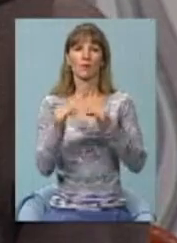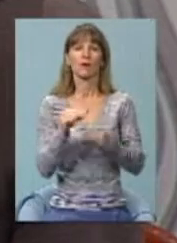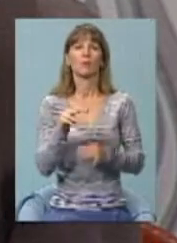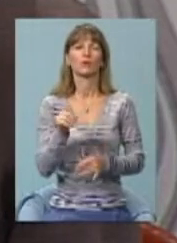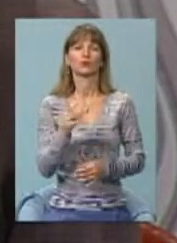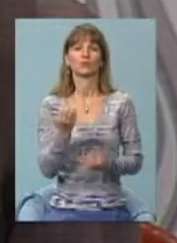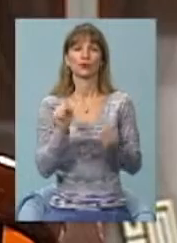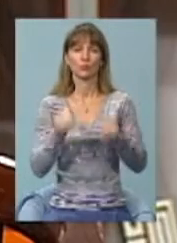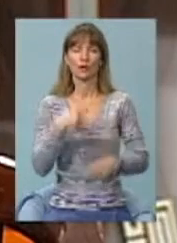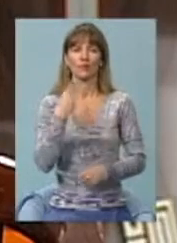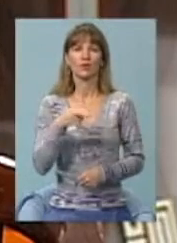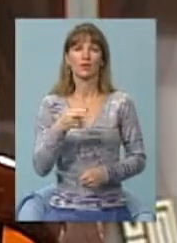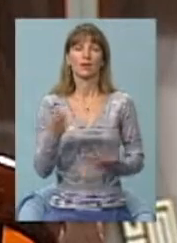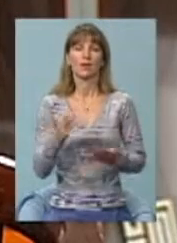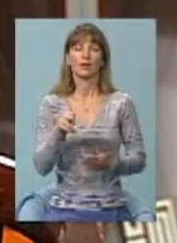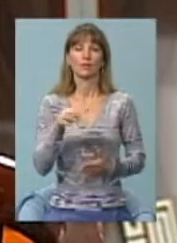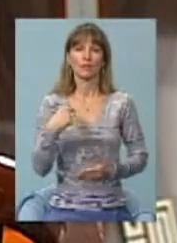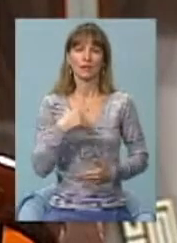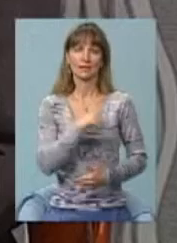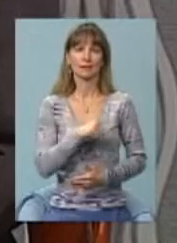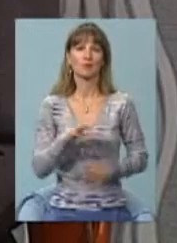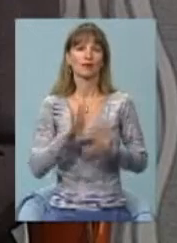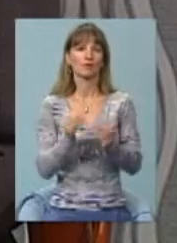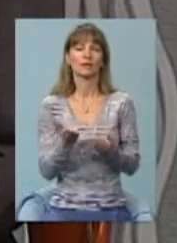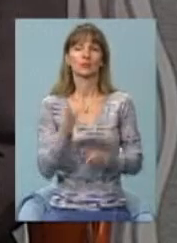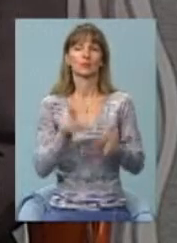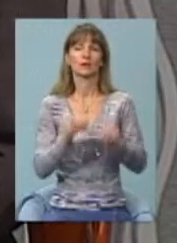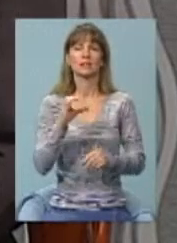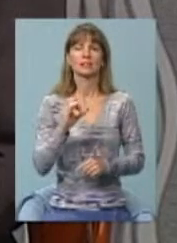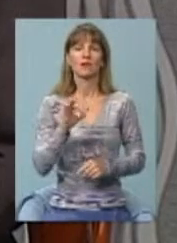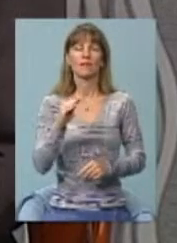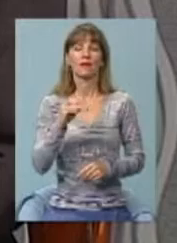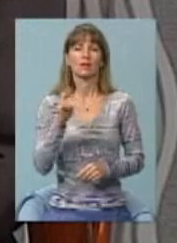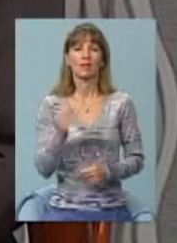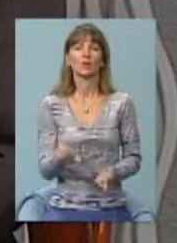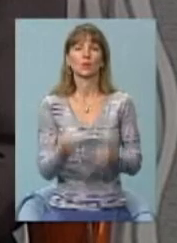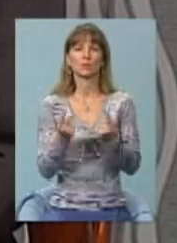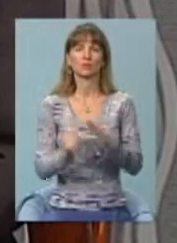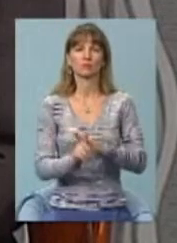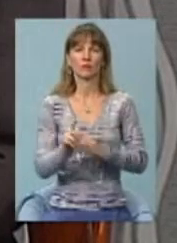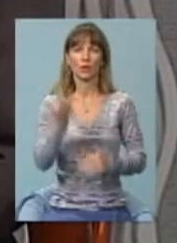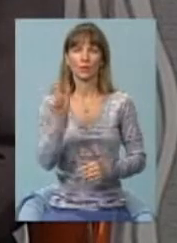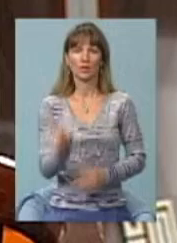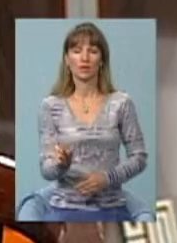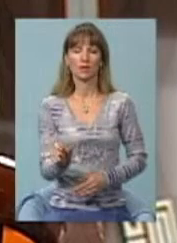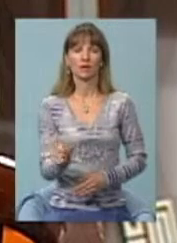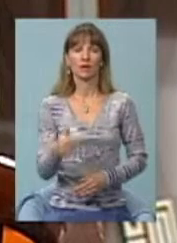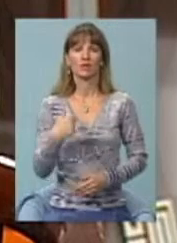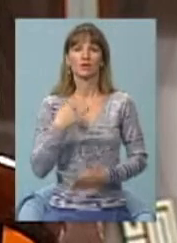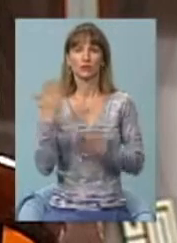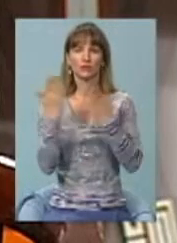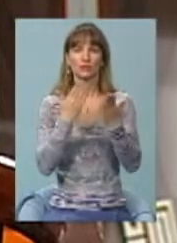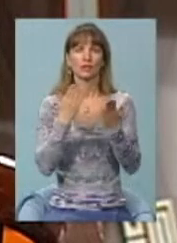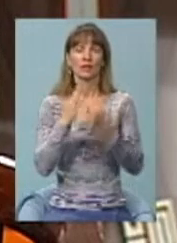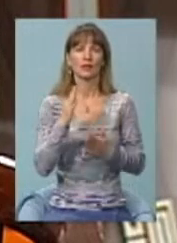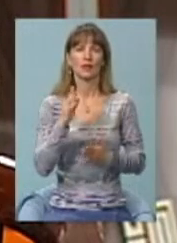ще можна говорити, як не про нас саме людину? Дійсно, так. Взагалі, як ти вважаєш, Софійко, а звідки пішла людина? Ну, я читала Біблію,